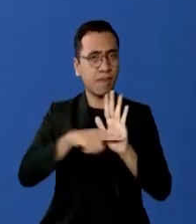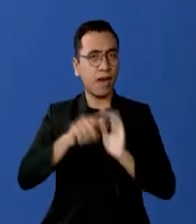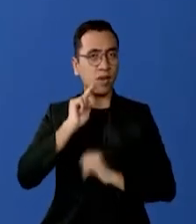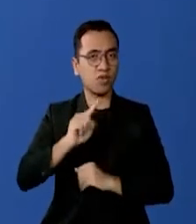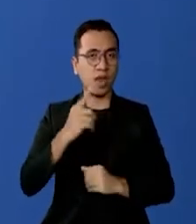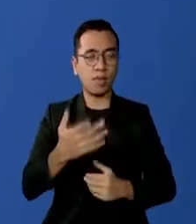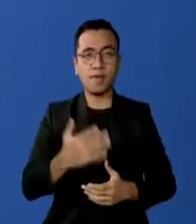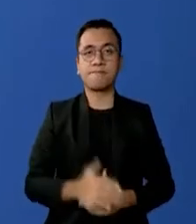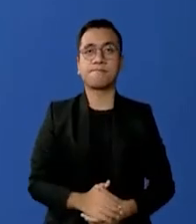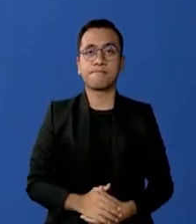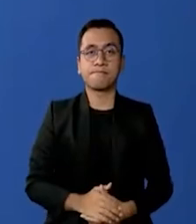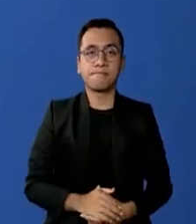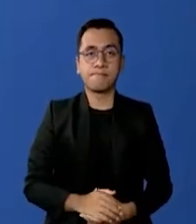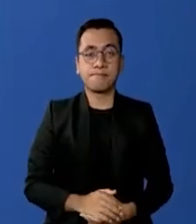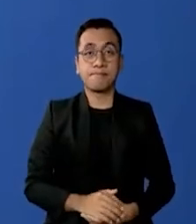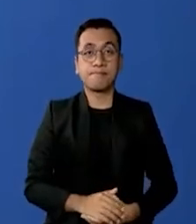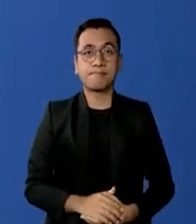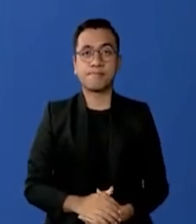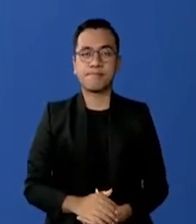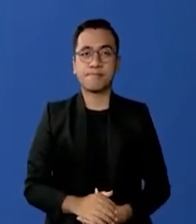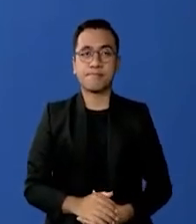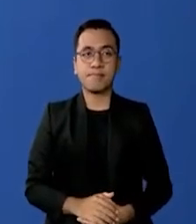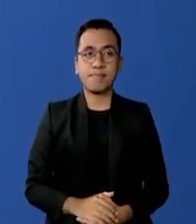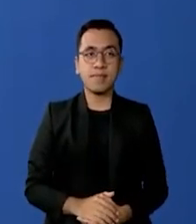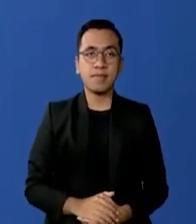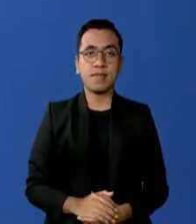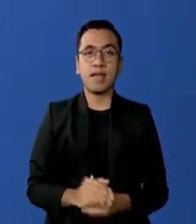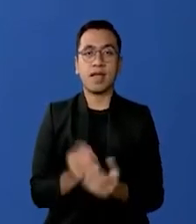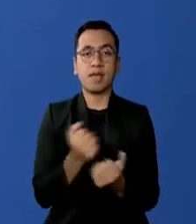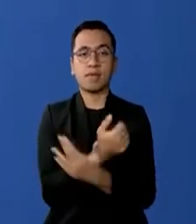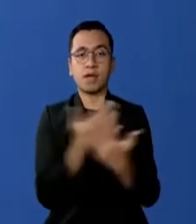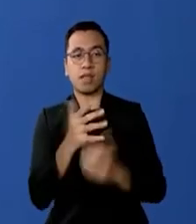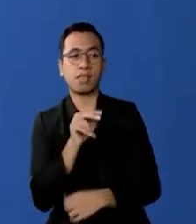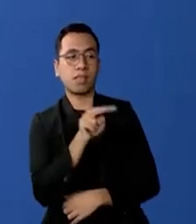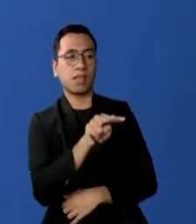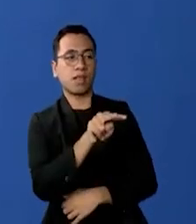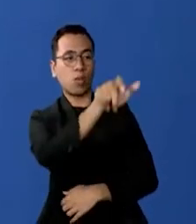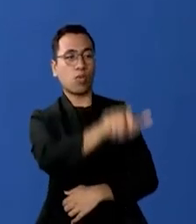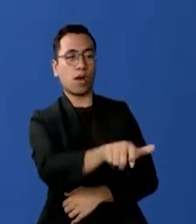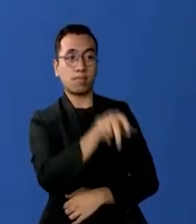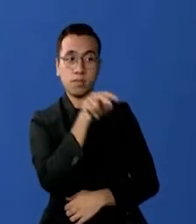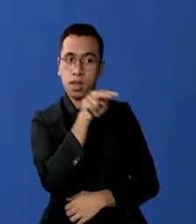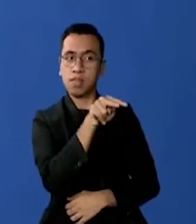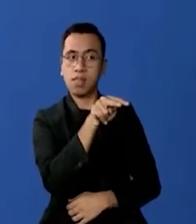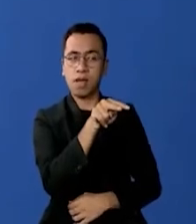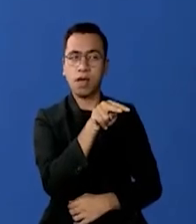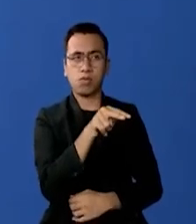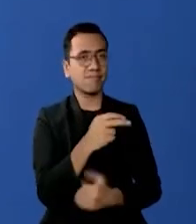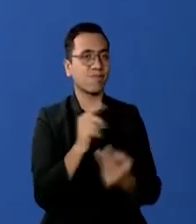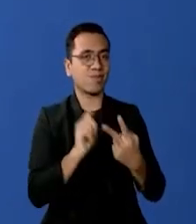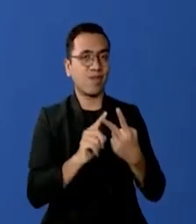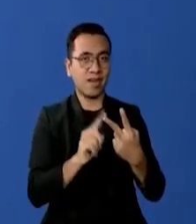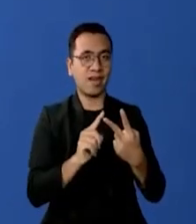dengan cara pemasyarakat melihat seseorang itu dan ini yang